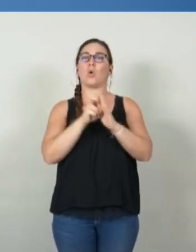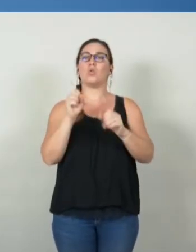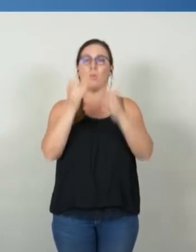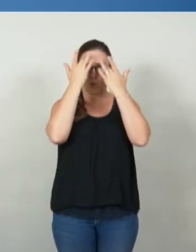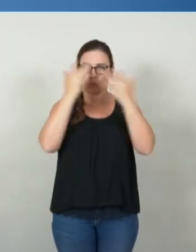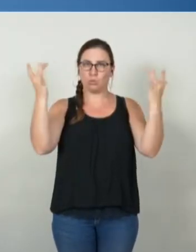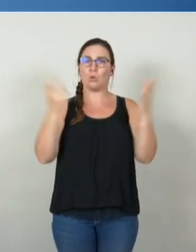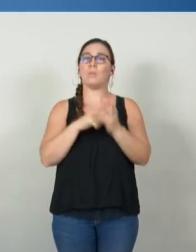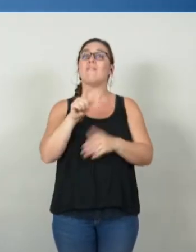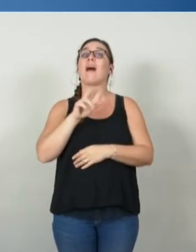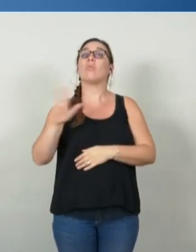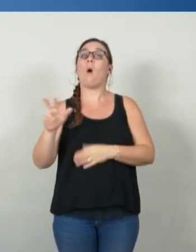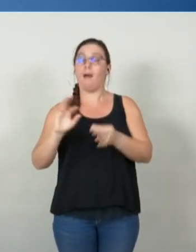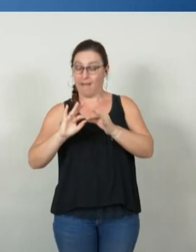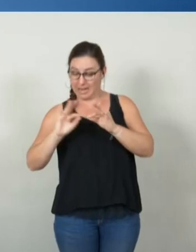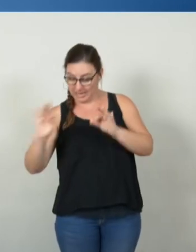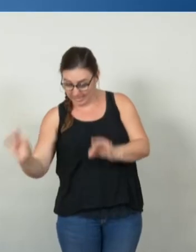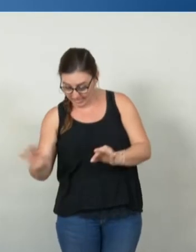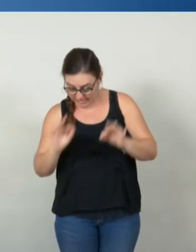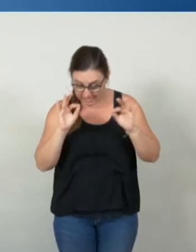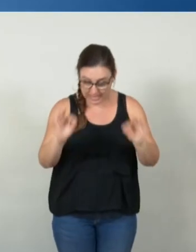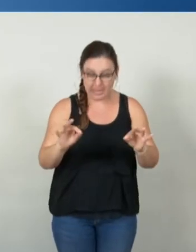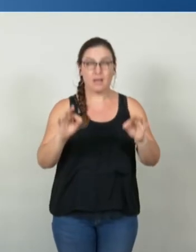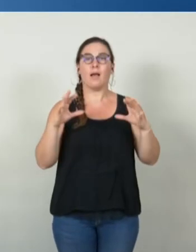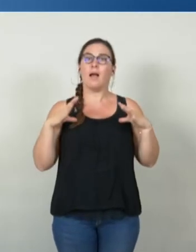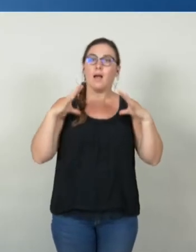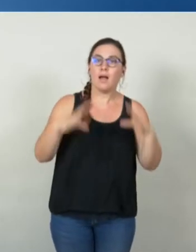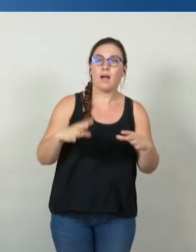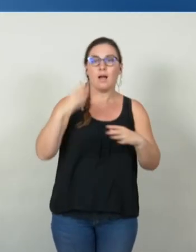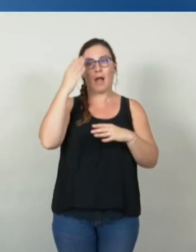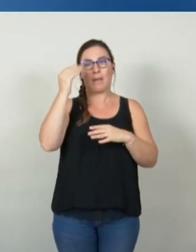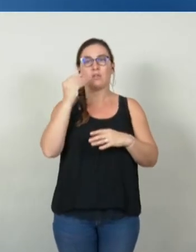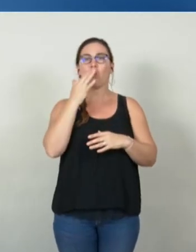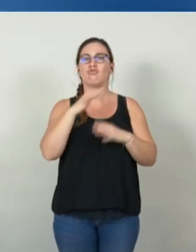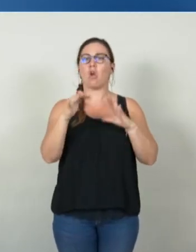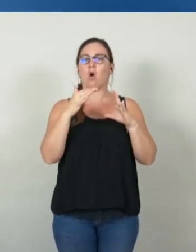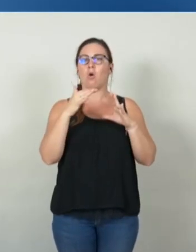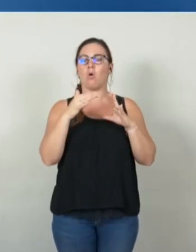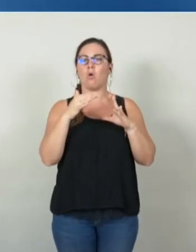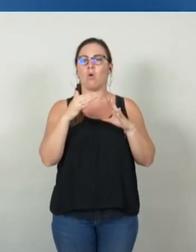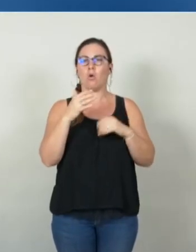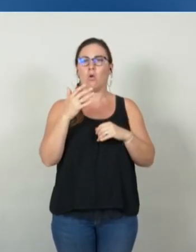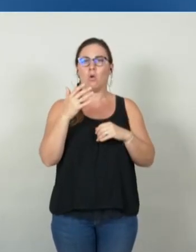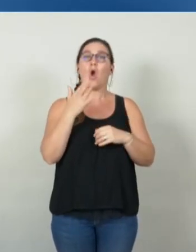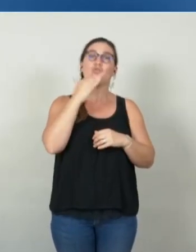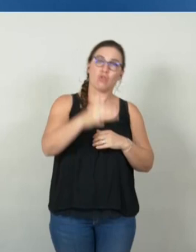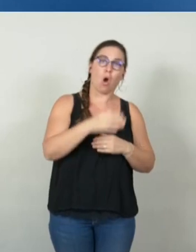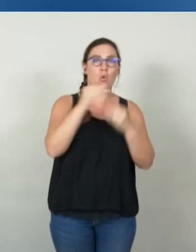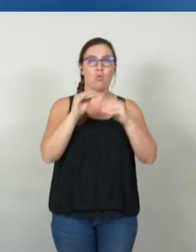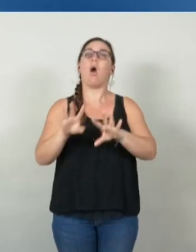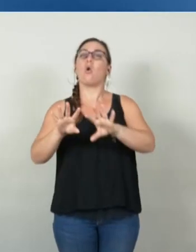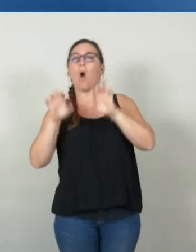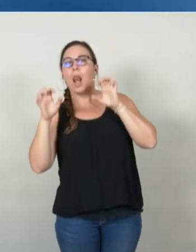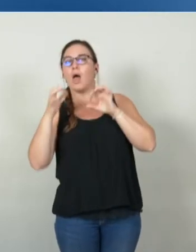2023 cette fois la pratique amateur du champ chorale du chant ou slash